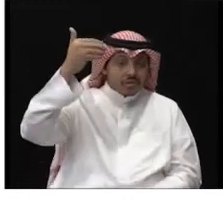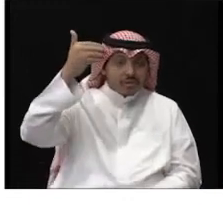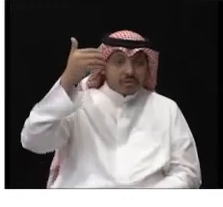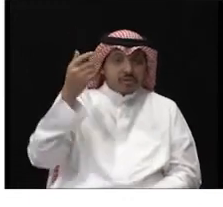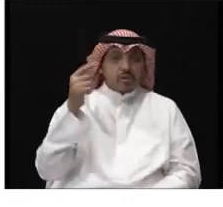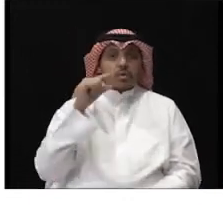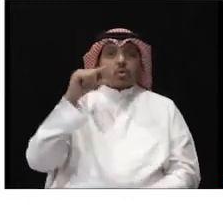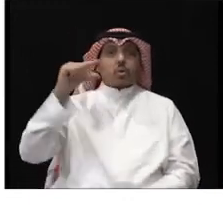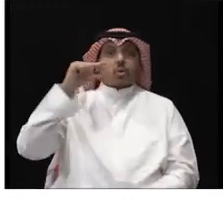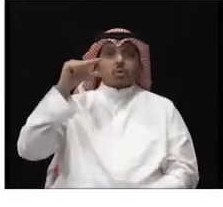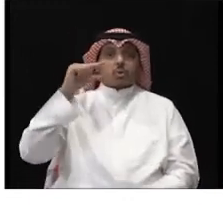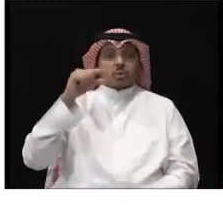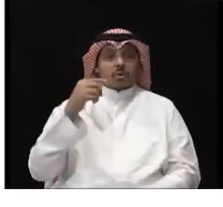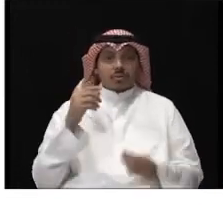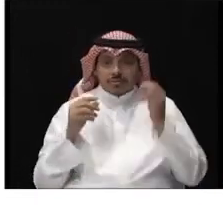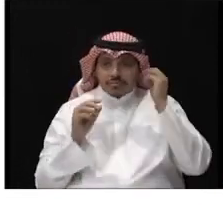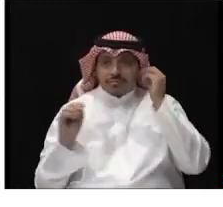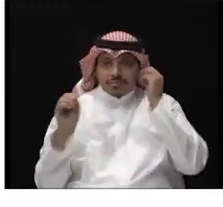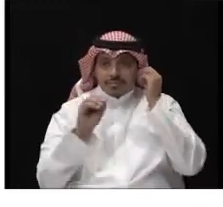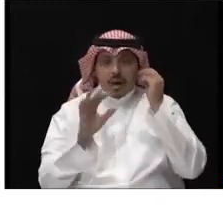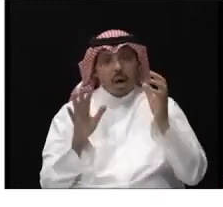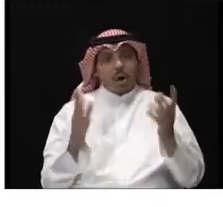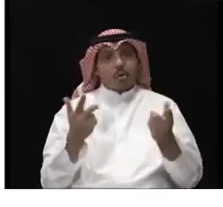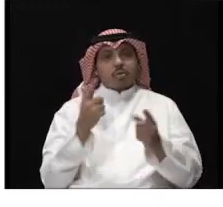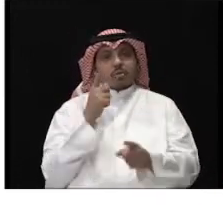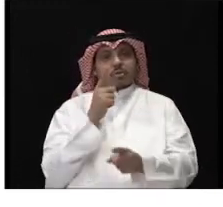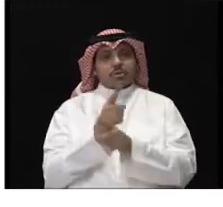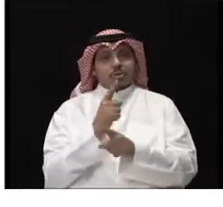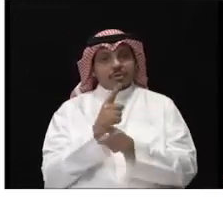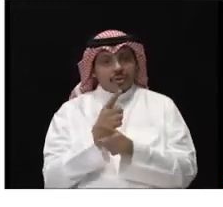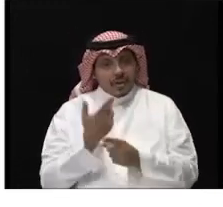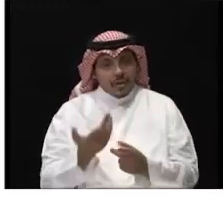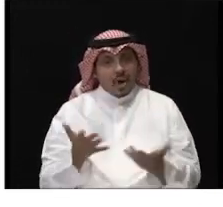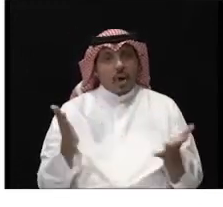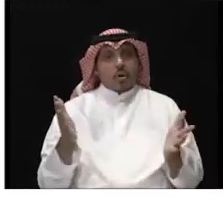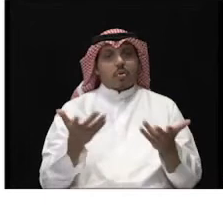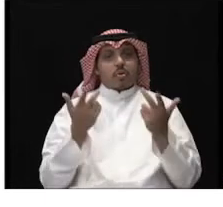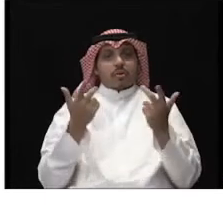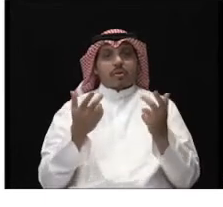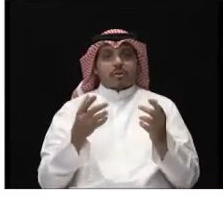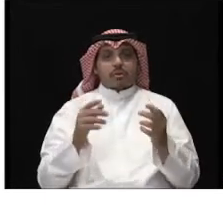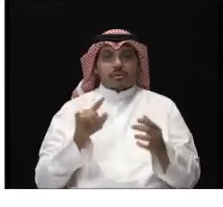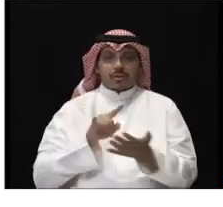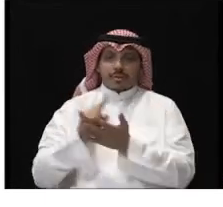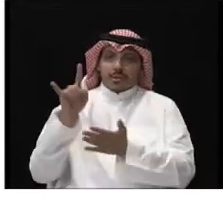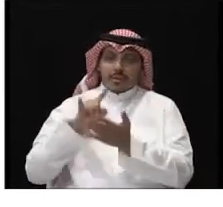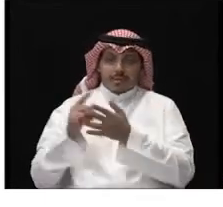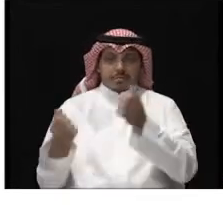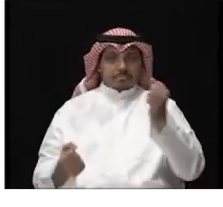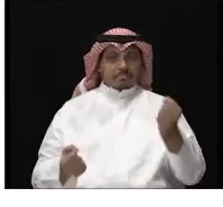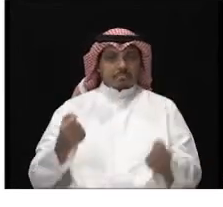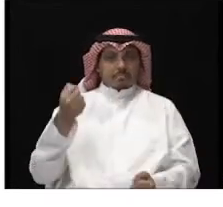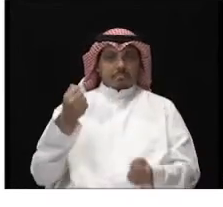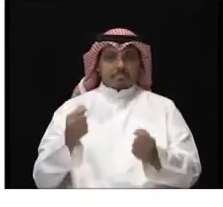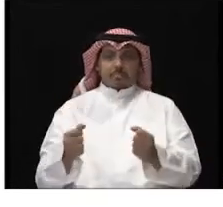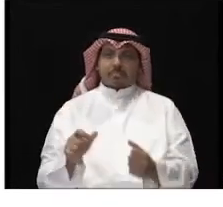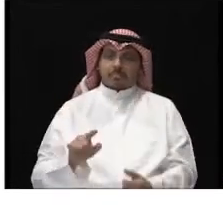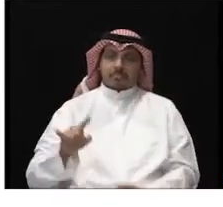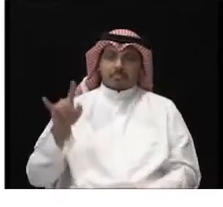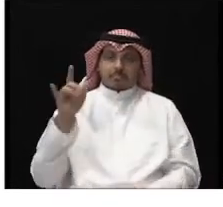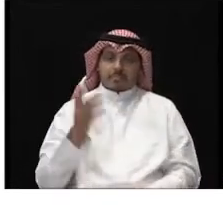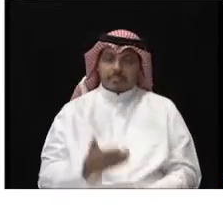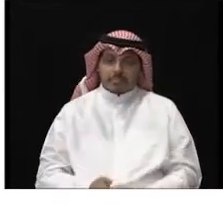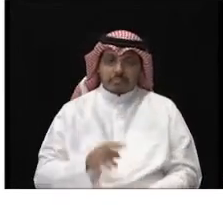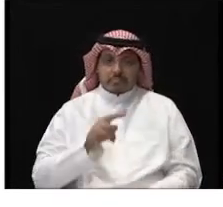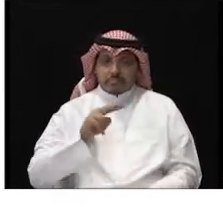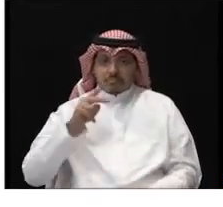طبيبا أو معلما أو طيارا، فهذه كلها أهداف تسعى الآن لتحقيقها، ومن خلال